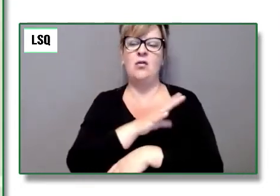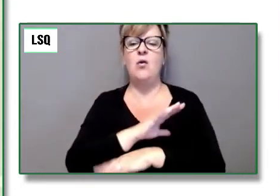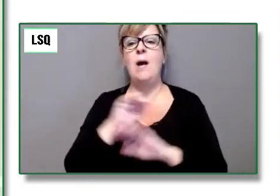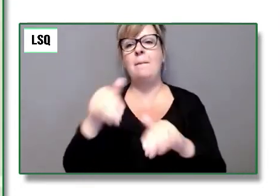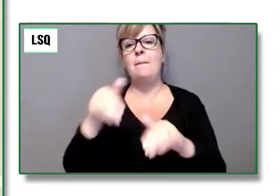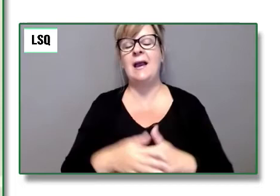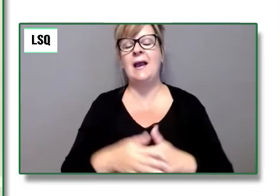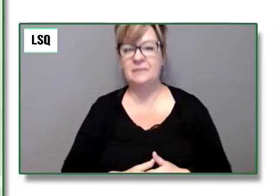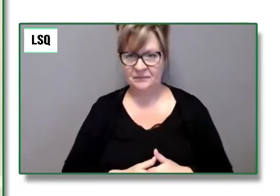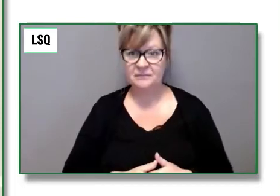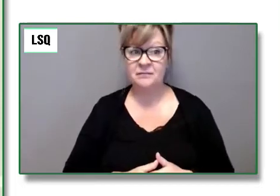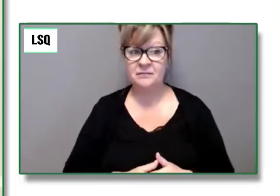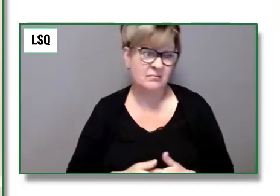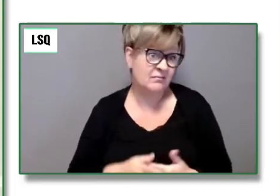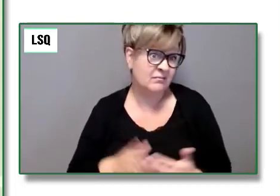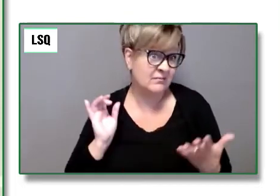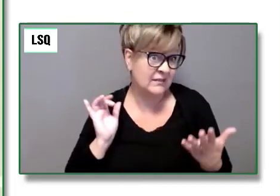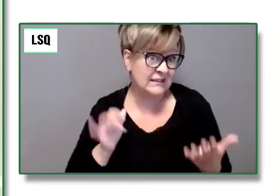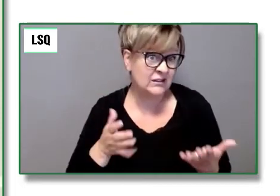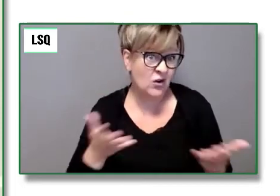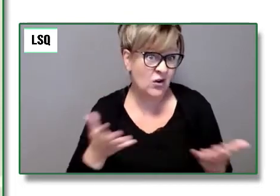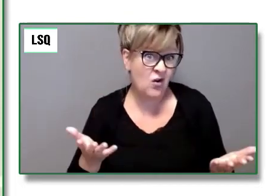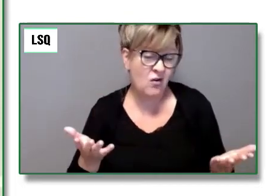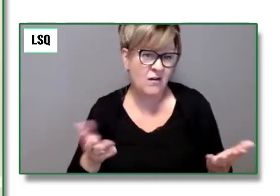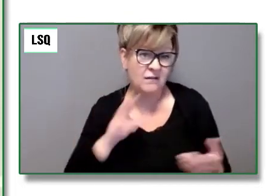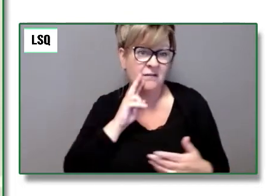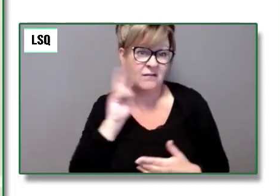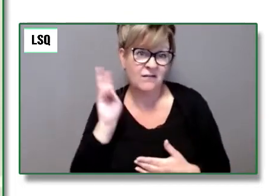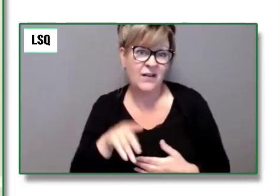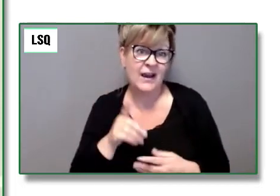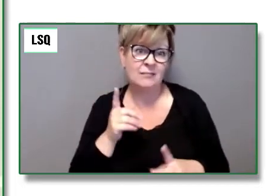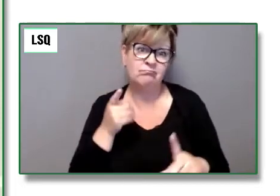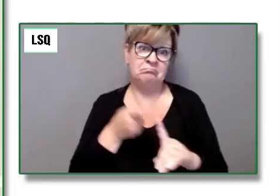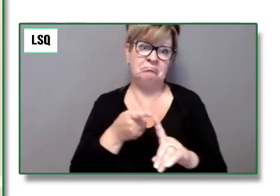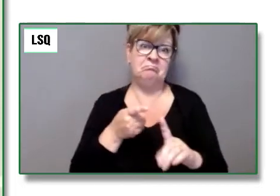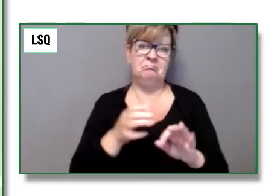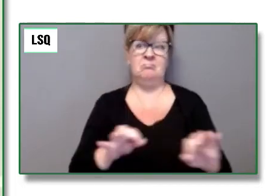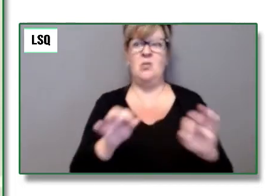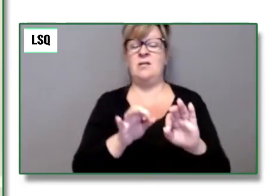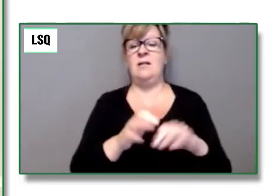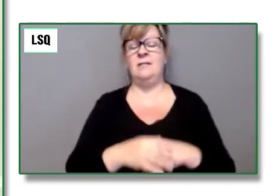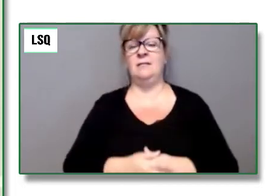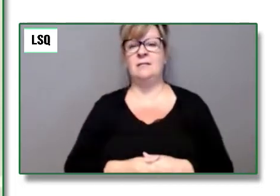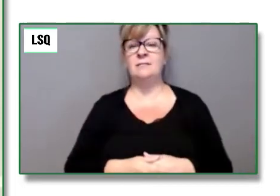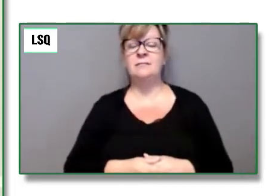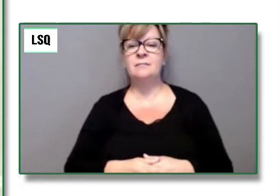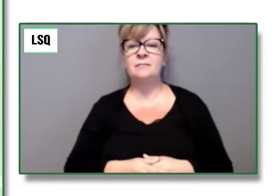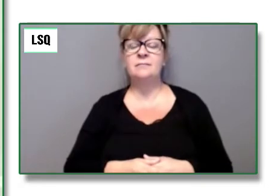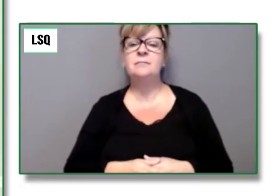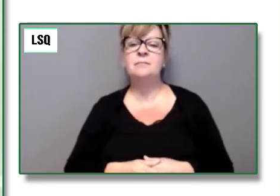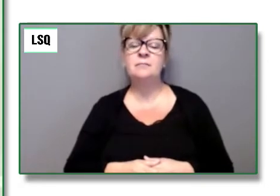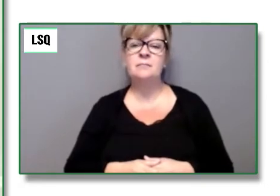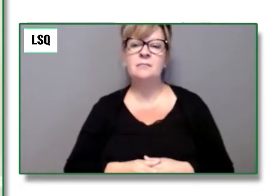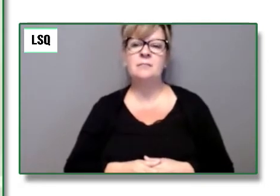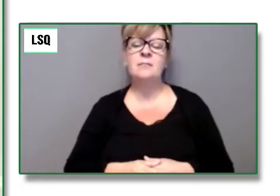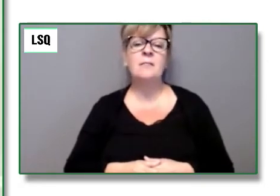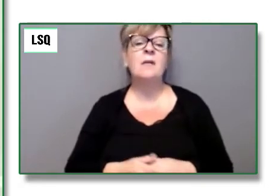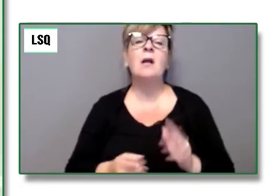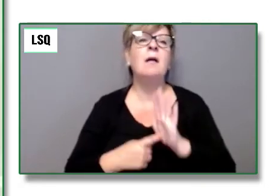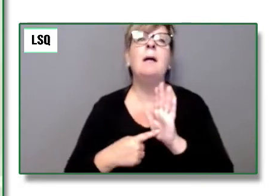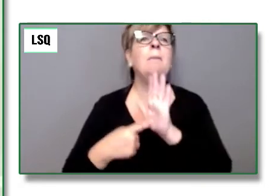montrer pas qui on est, quels sont nos besoins, comment on est né, ce qu'il nous faut, ce qu'il ne nous faut pas, qu'on ait besoin d'un fauteuil